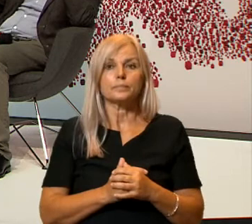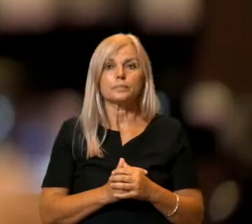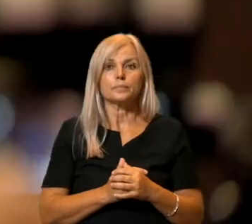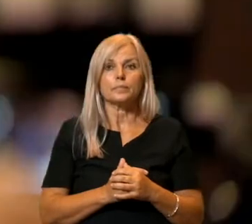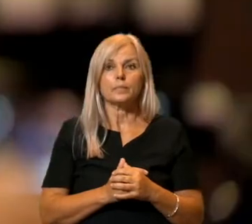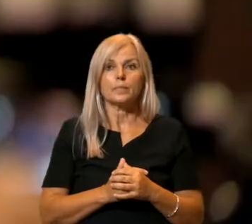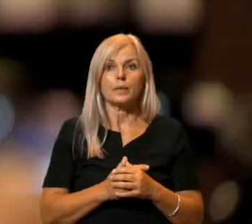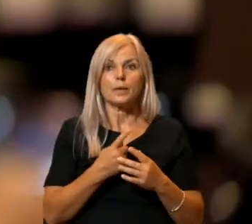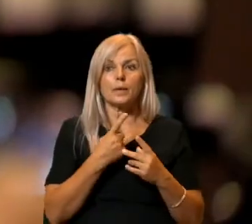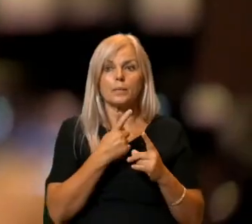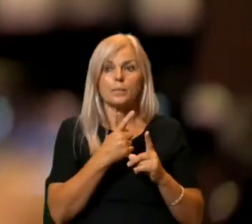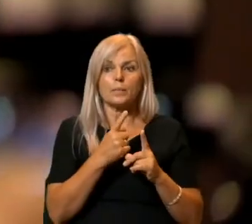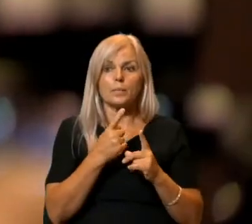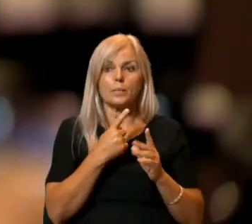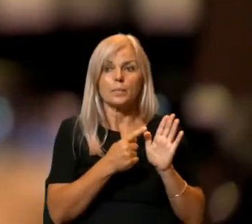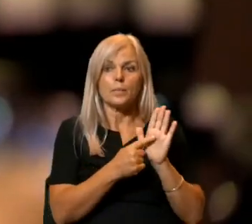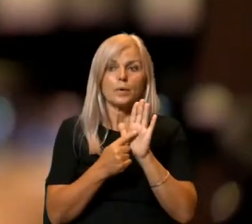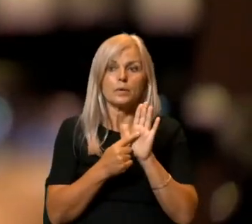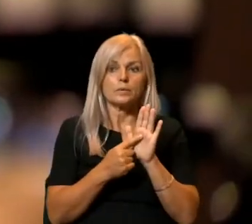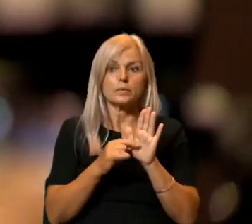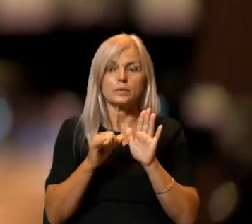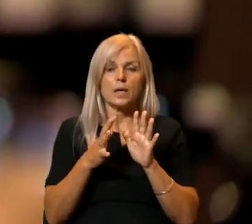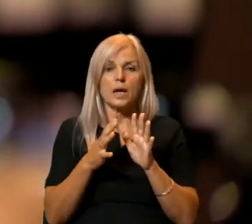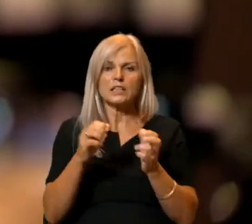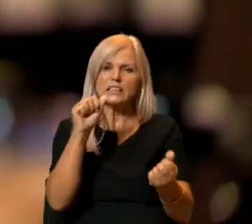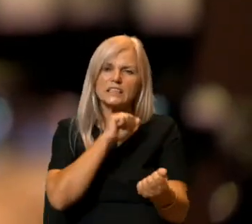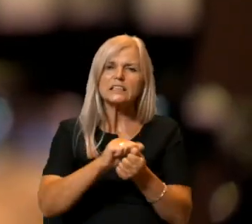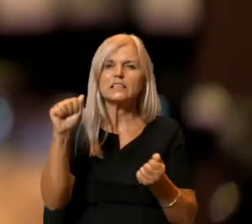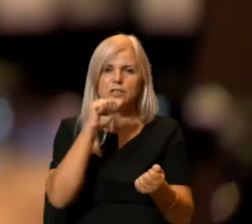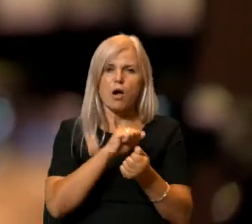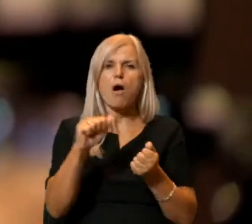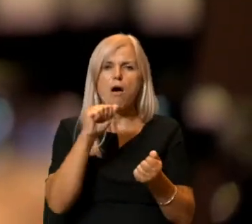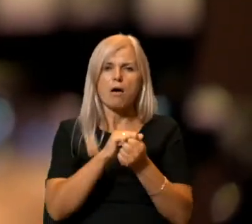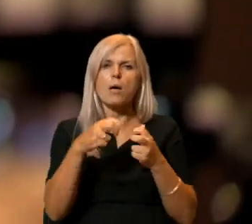zwrócił pan uwagę, jak niszczący jest problem